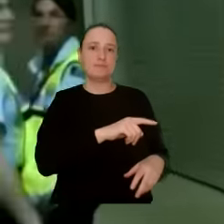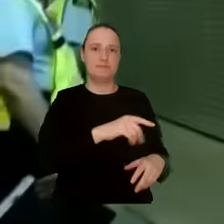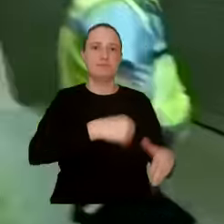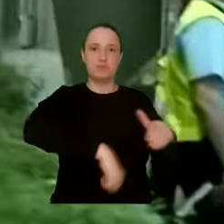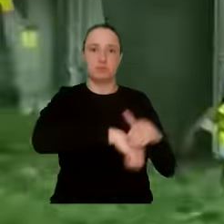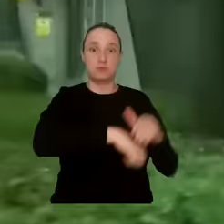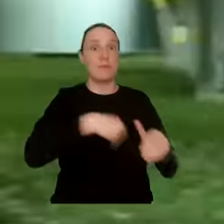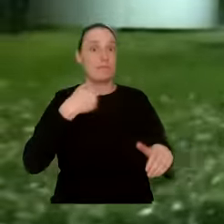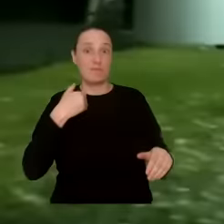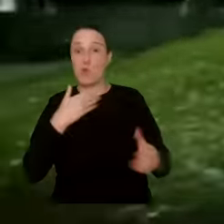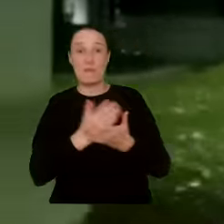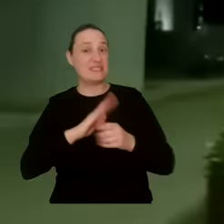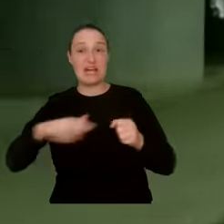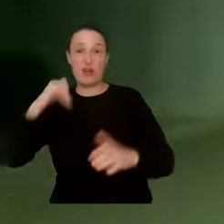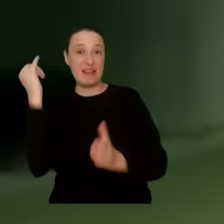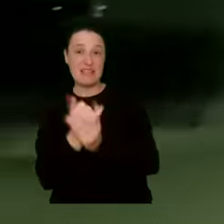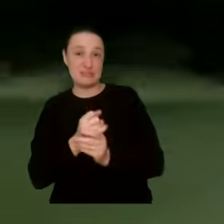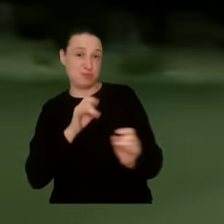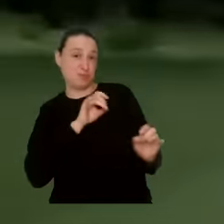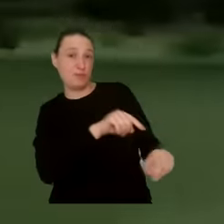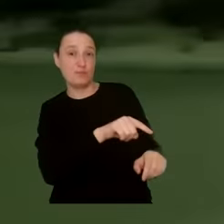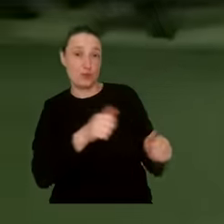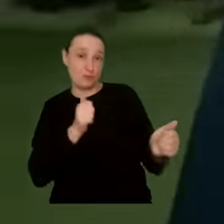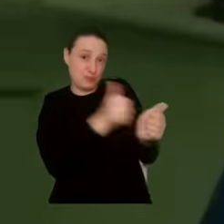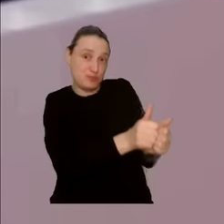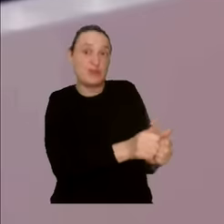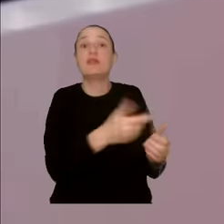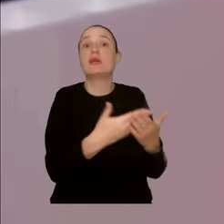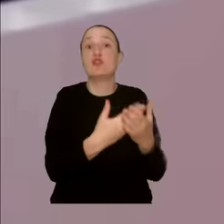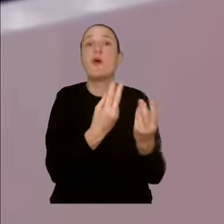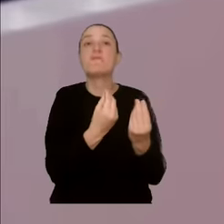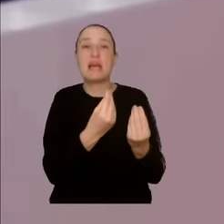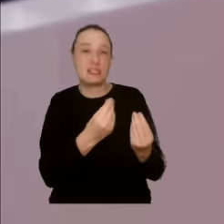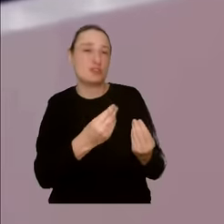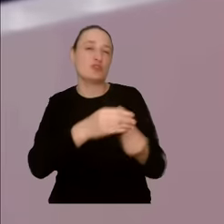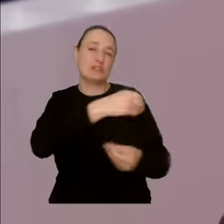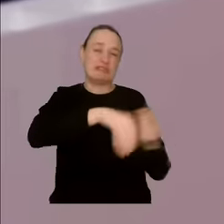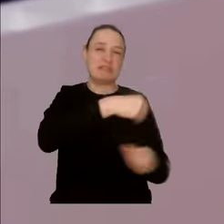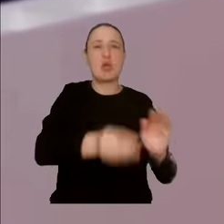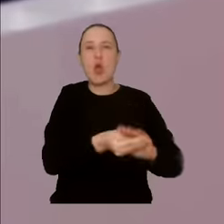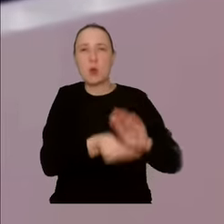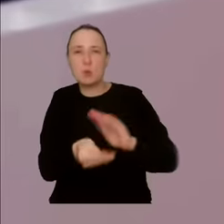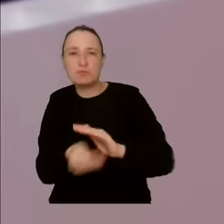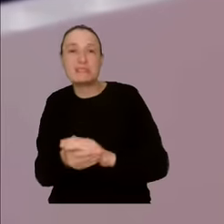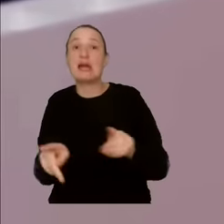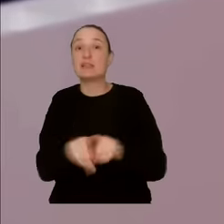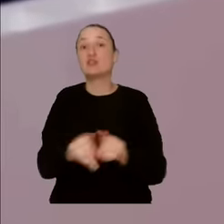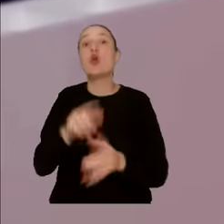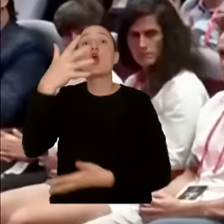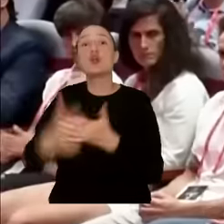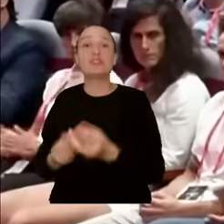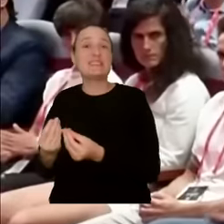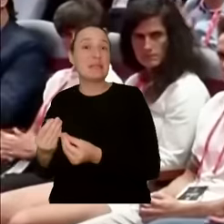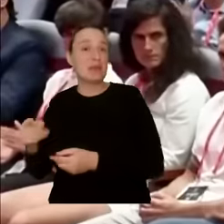międzynarodowym listem gończym. Zarzuty, jakie mu postawiono, to m.in. pranie brudnych pieniędzy i korupcja. Miał również otrzymać korzyści finansowe za